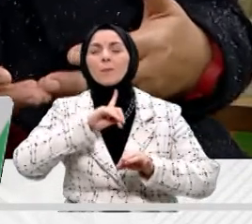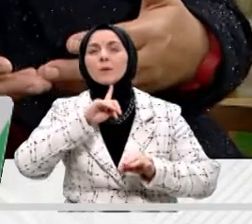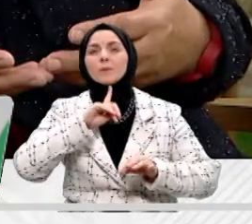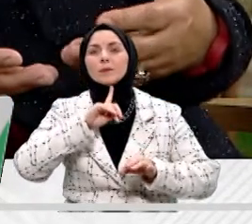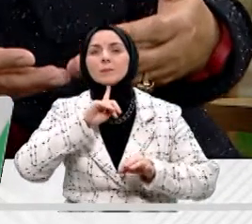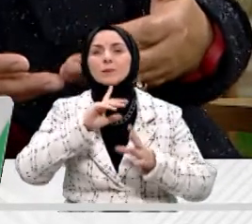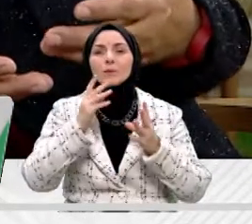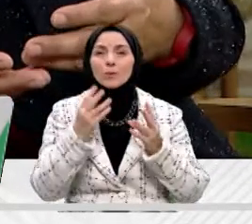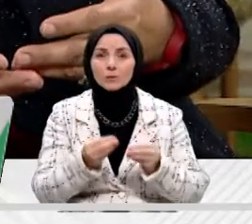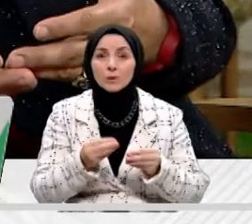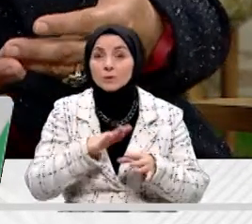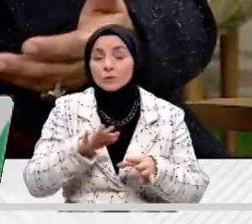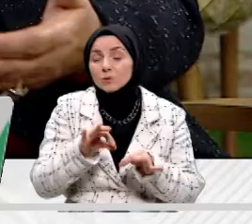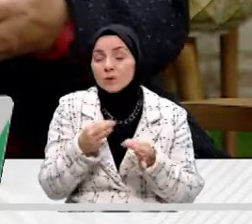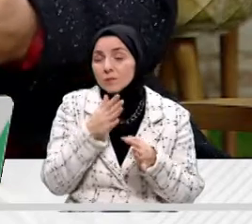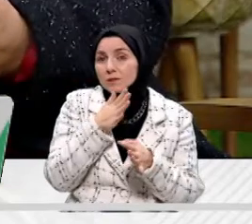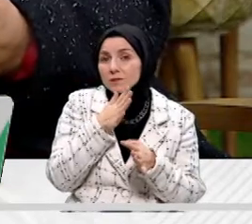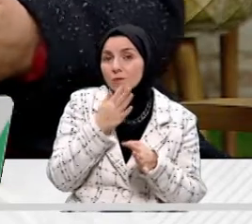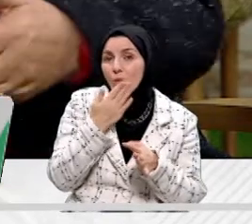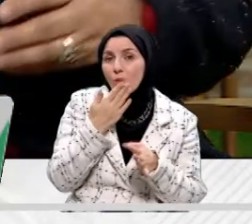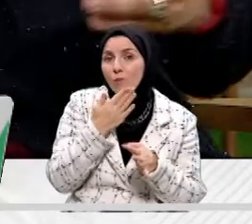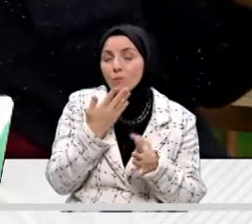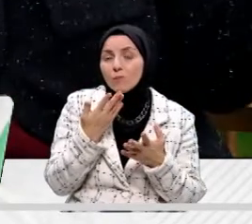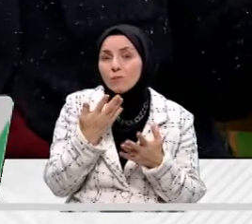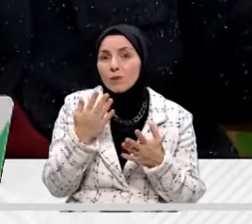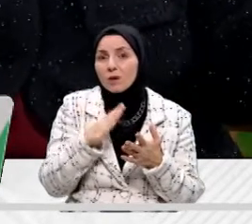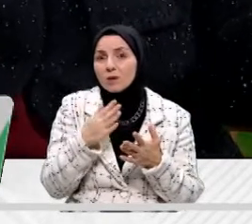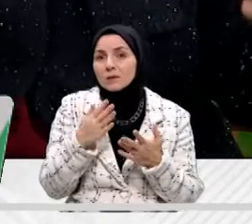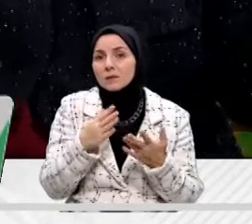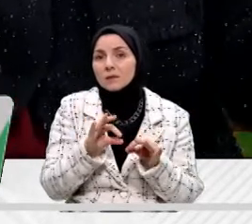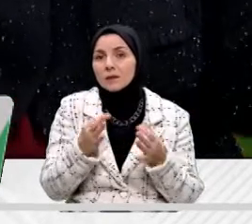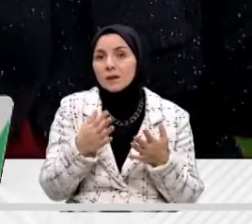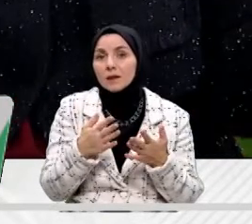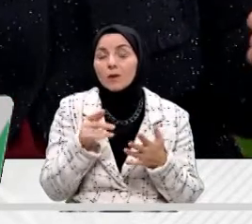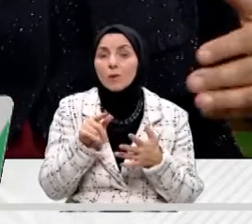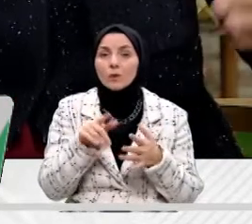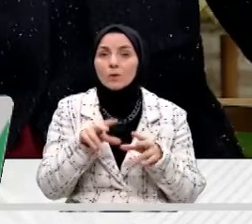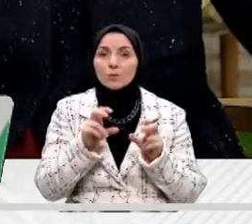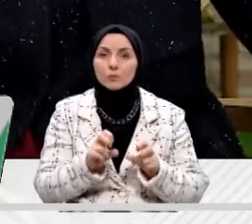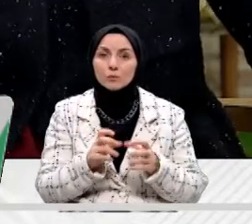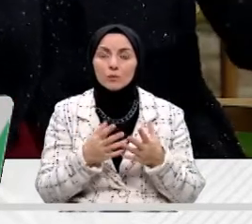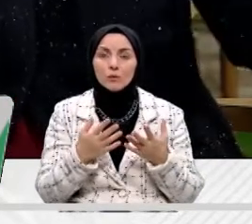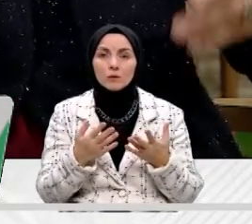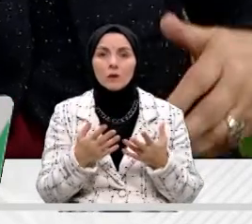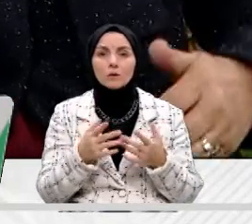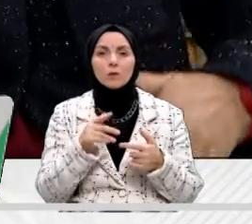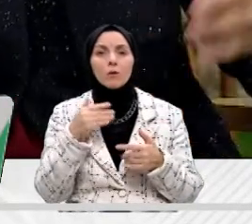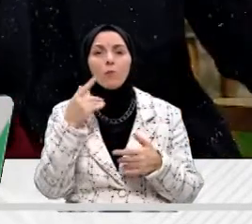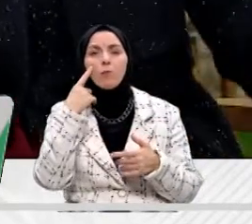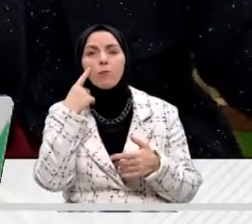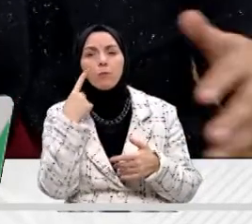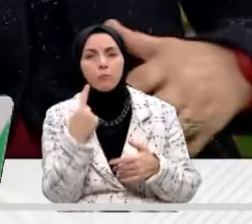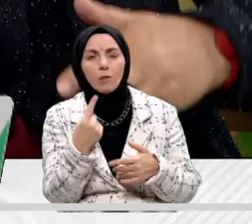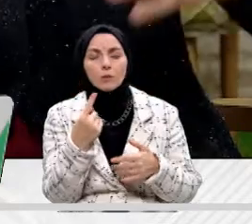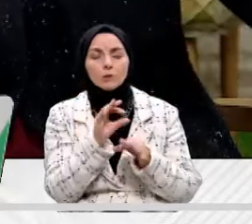çocuk değilsin ki okuman nedir yazma ne getirir ne götürür Bir de oturup orada böyle büyük büyük sözleri ediyoruz bak ileride meslek sahibi olamazsın bak